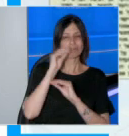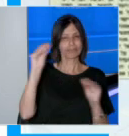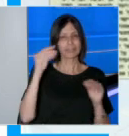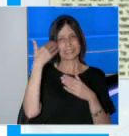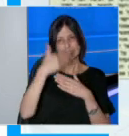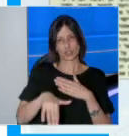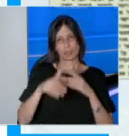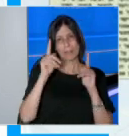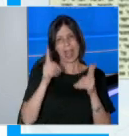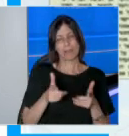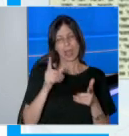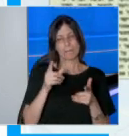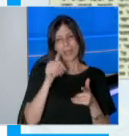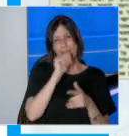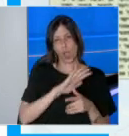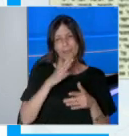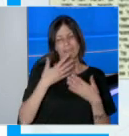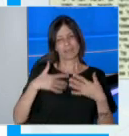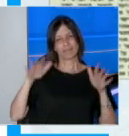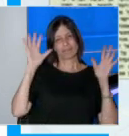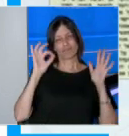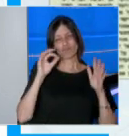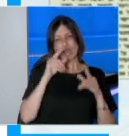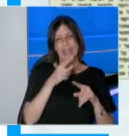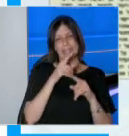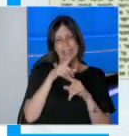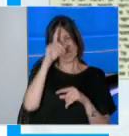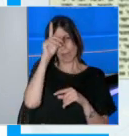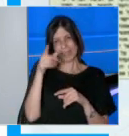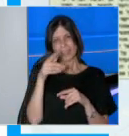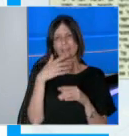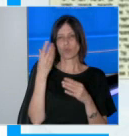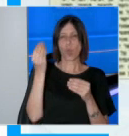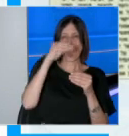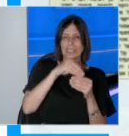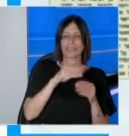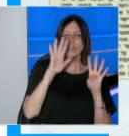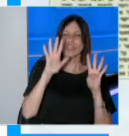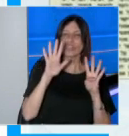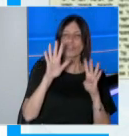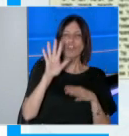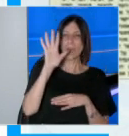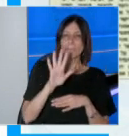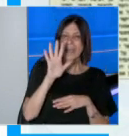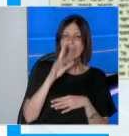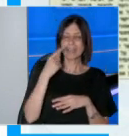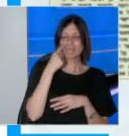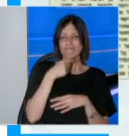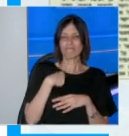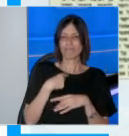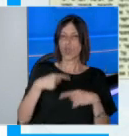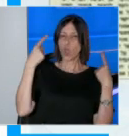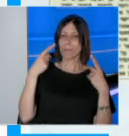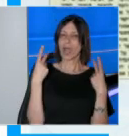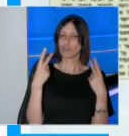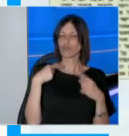סיום המלחמה באירופה וקנייתה של גרמניה, אז אורוביץ הוסיף וכתב, 9 במאי, בעיניי היום החשוב בשנה,